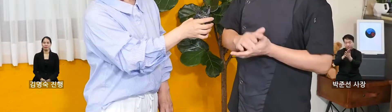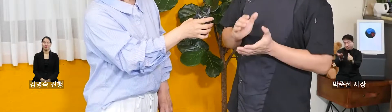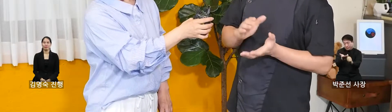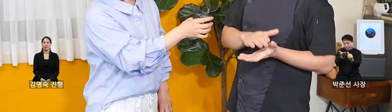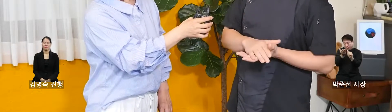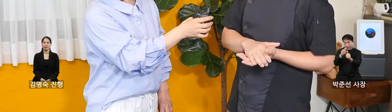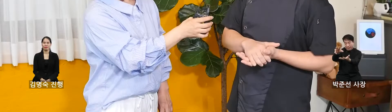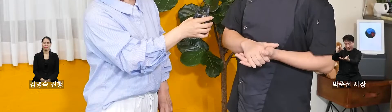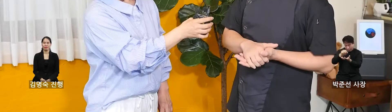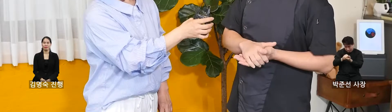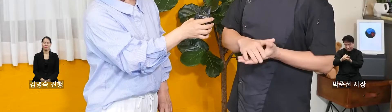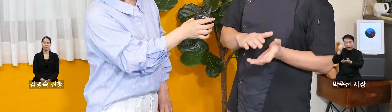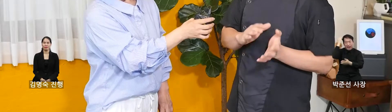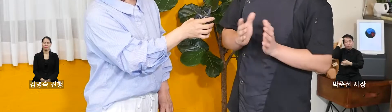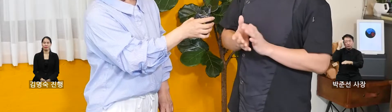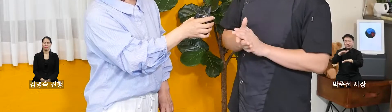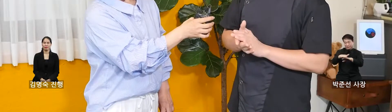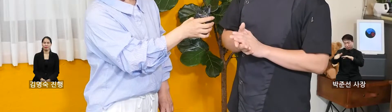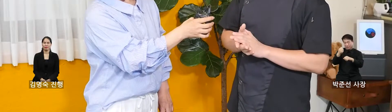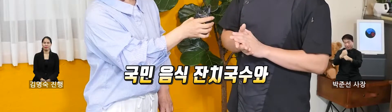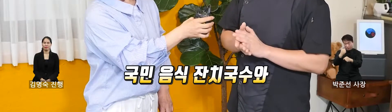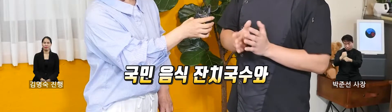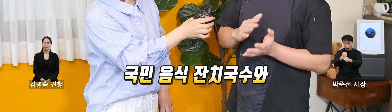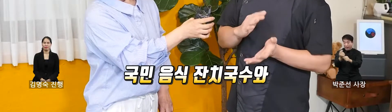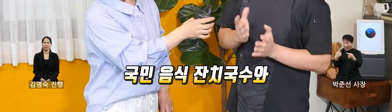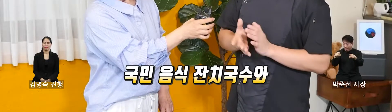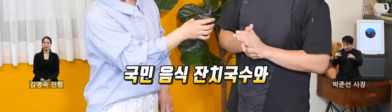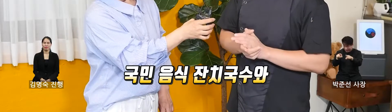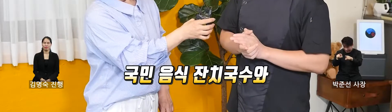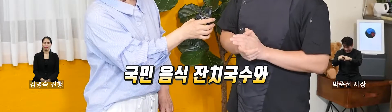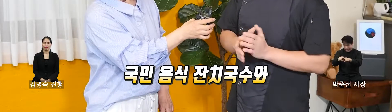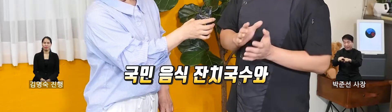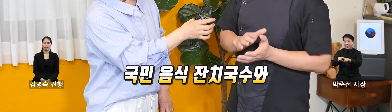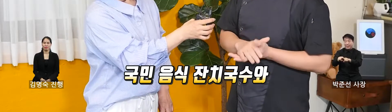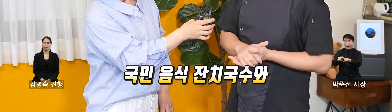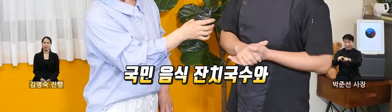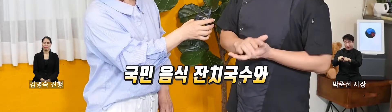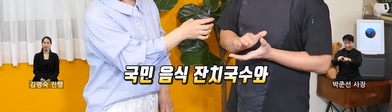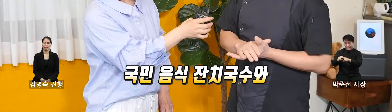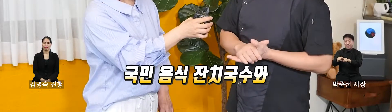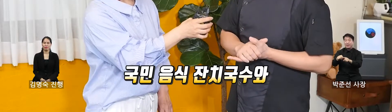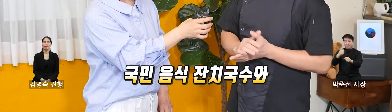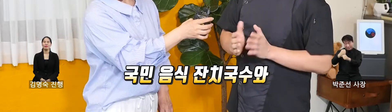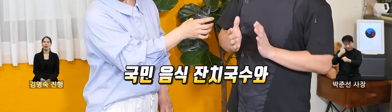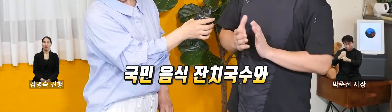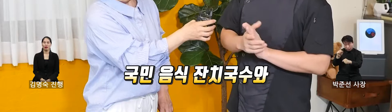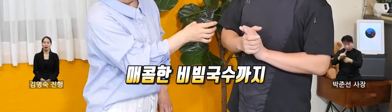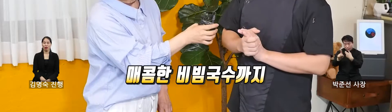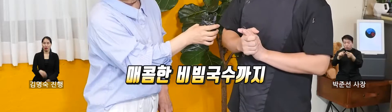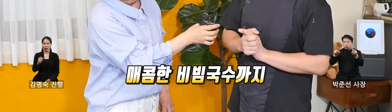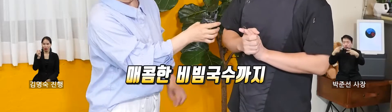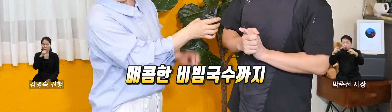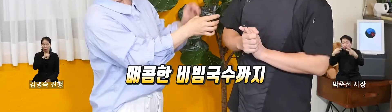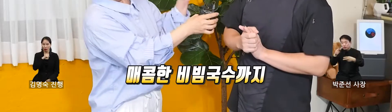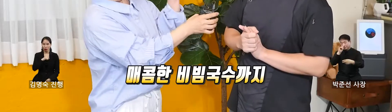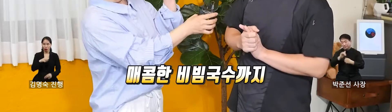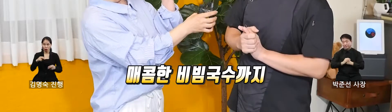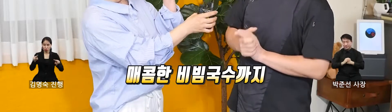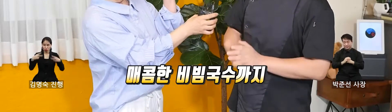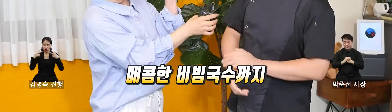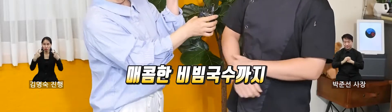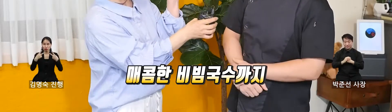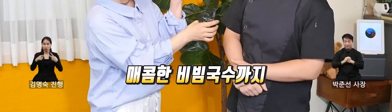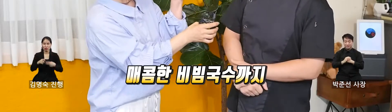보자. 그래서 곁들이는 음식도 국수. 이제 한국인들이 좋아하는 국수를 이용해서. 아, 국수도 네. 아, 그러고